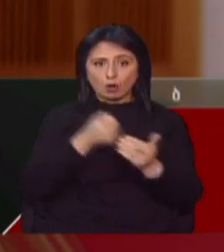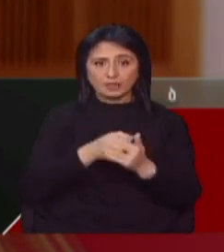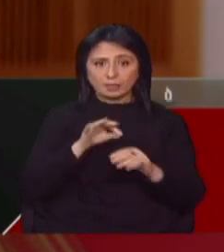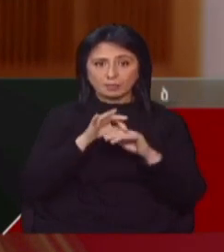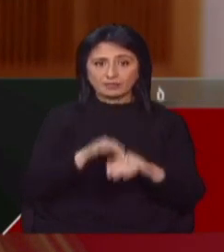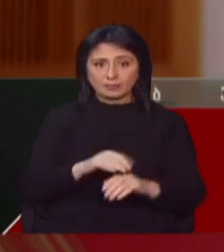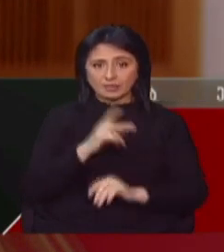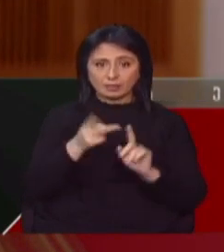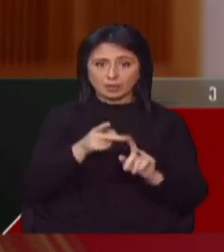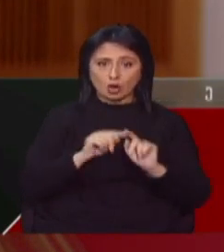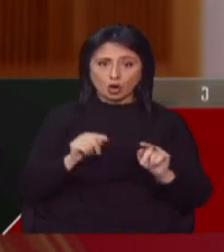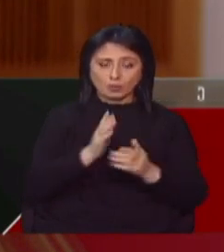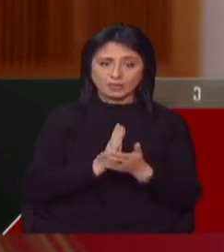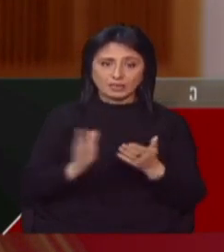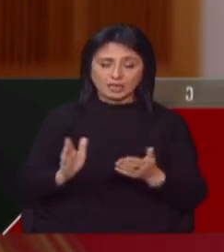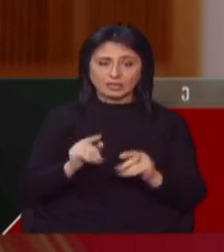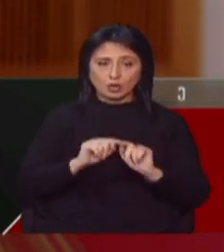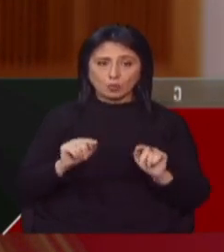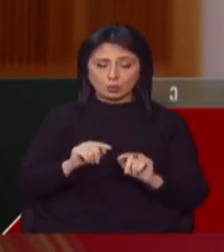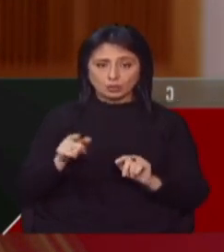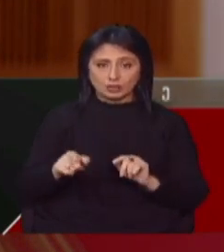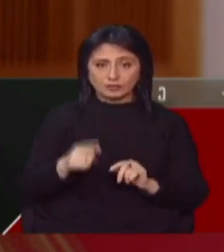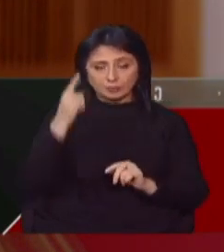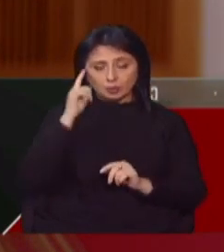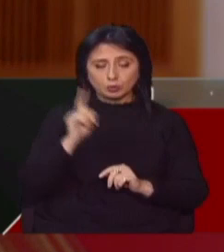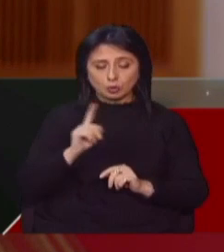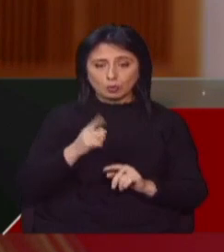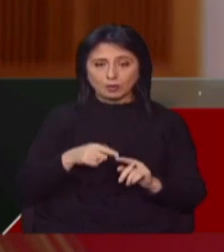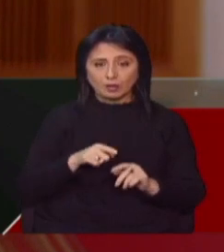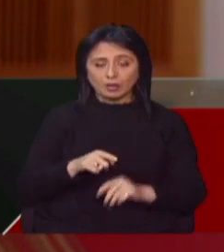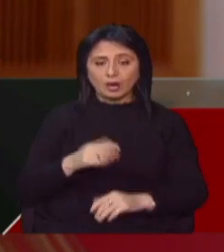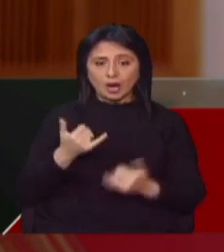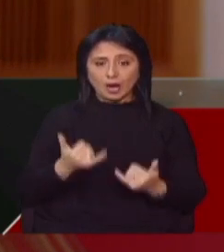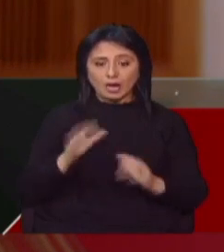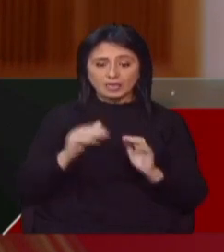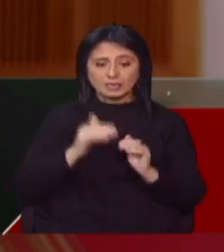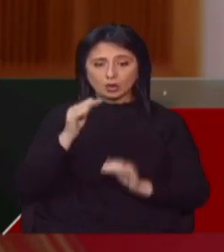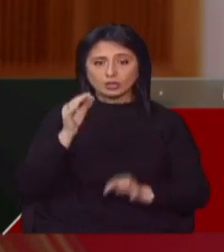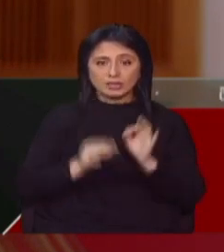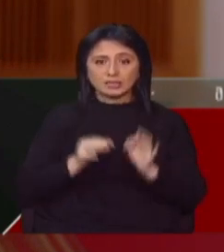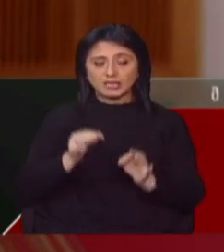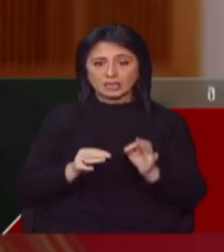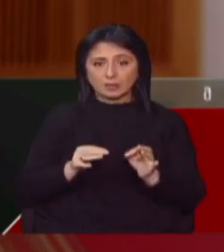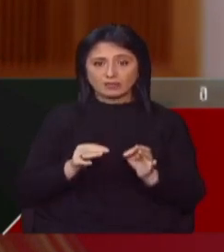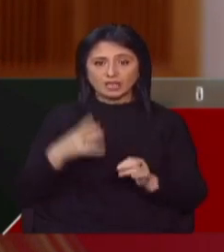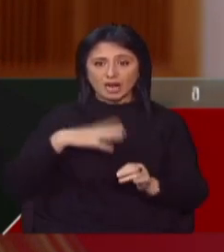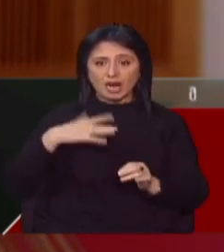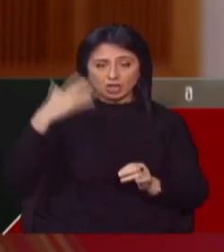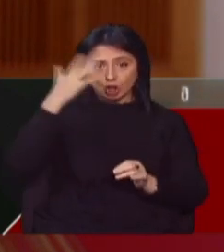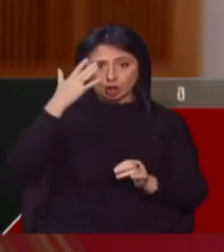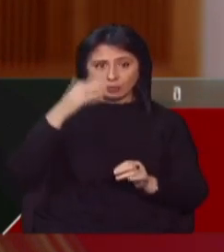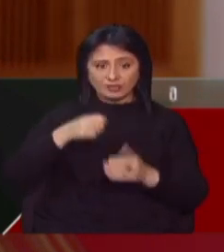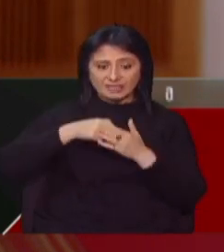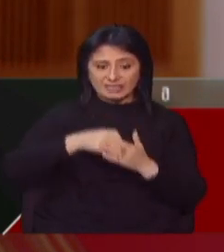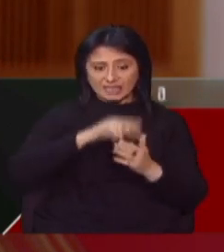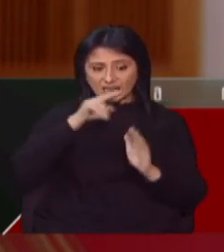მიეყვანა. მეორე ოპოზიციის ნაწილი, ოპოზიციის მეორე ნაწილი ფიქრობს იმას, რომ ახლა საკონსტიტუციო სასამართლო ქართული ოცნების